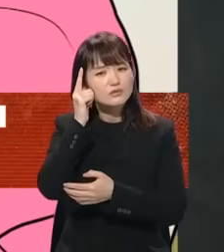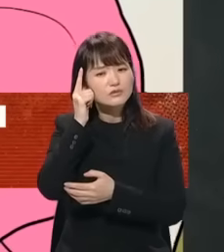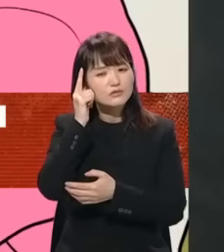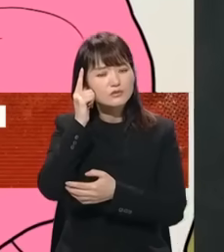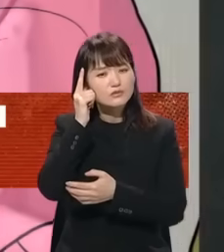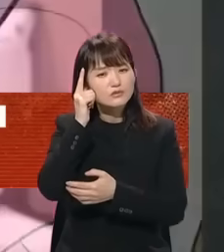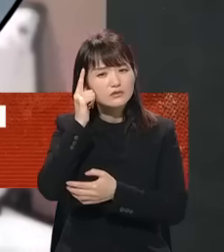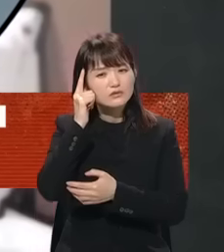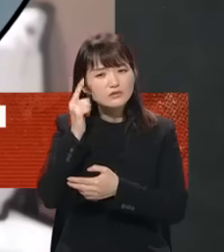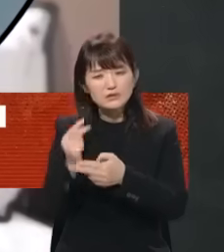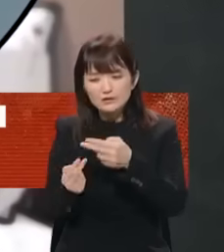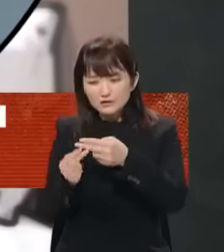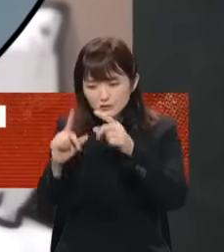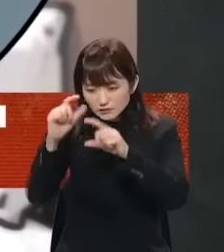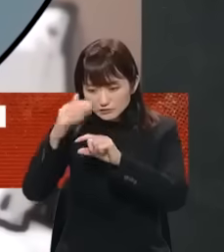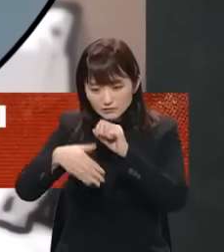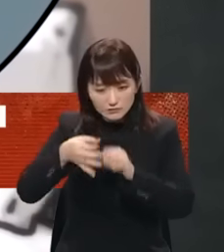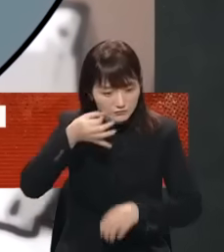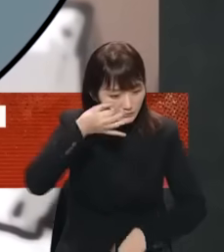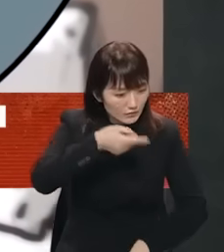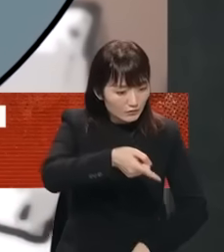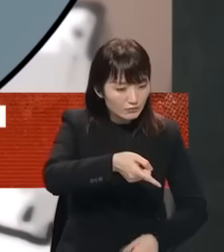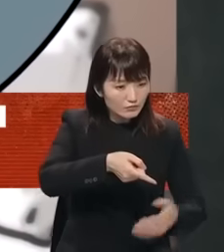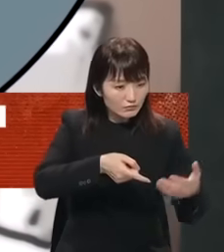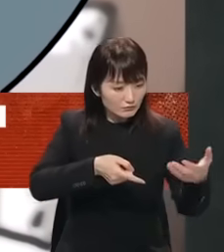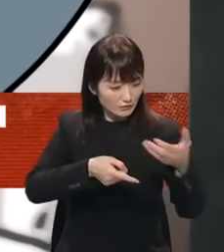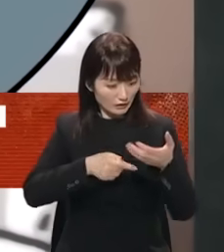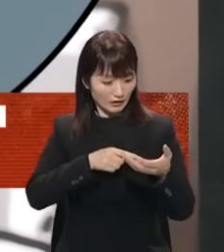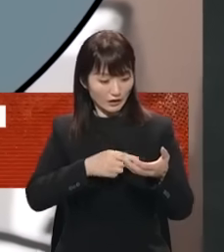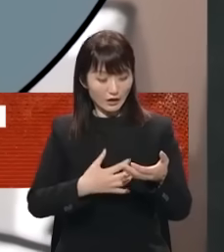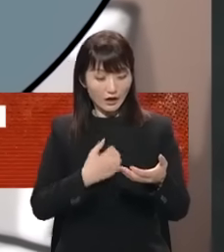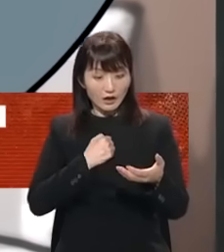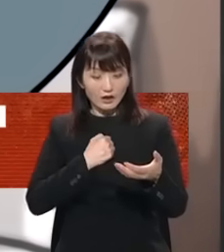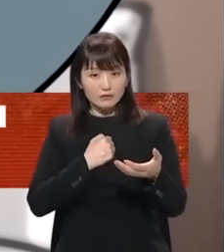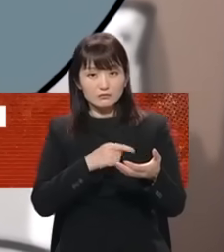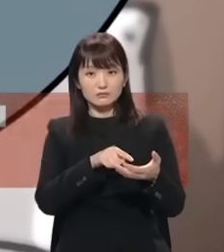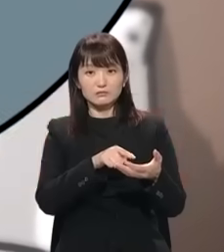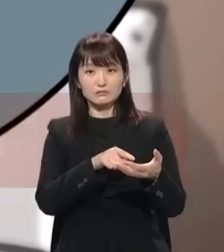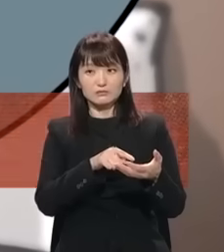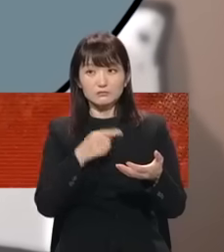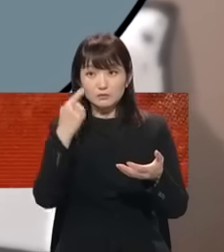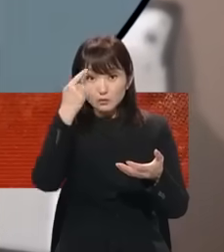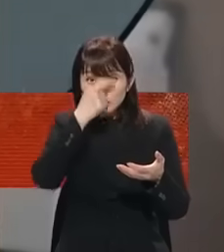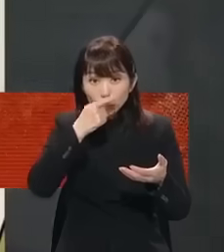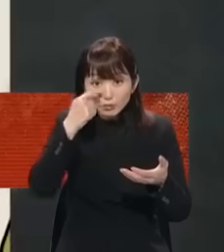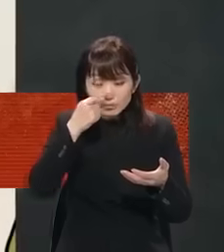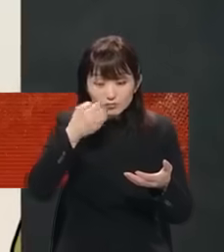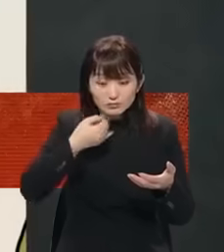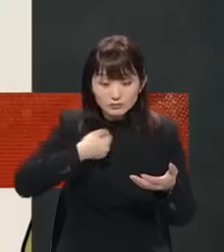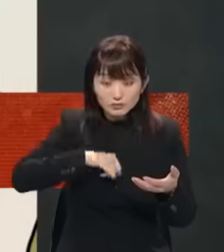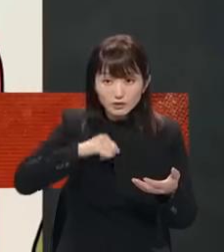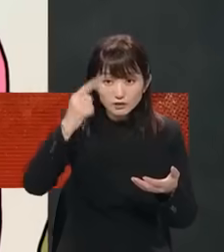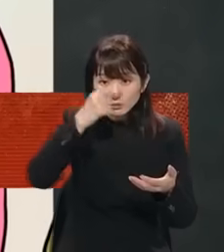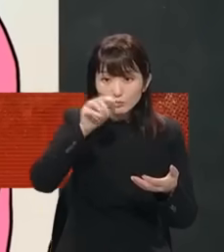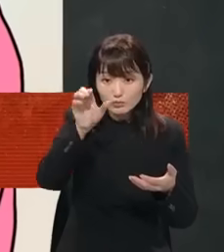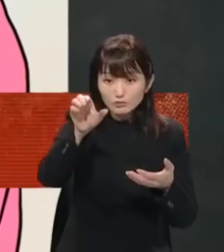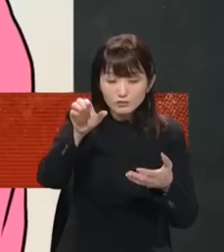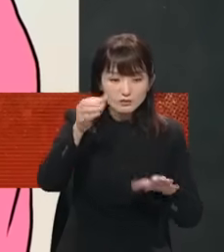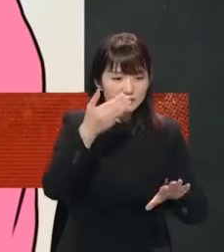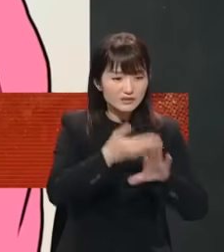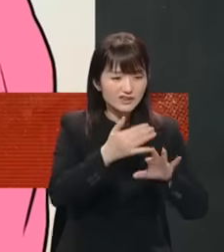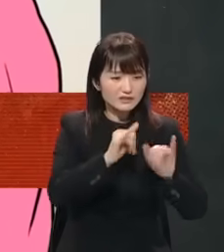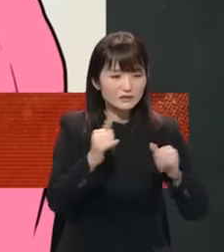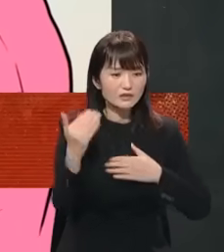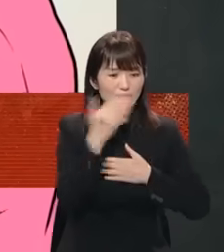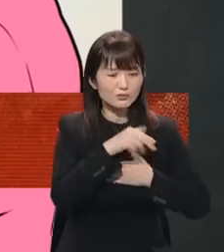사진들을 보여줬는데 그 아버지가이 사진들을 보고 깜짝 놀랍니다 얼굴은 딸의 얼굴인데요 다른 사람들의 나체